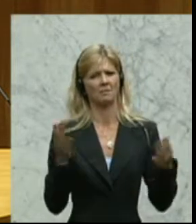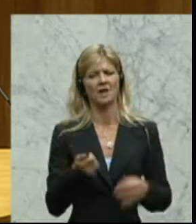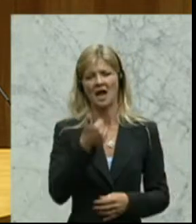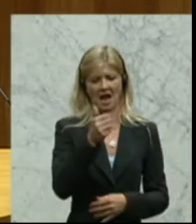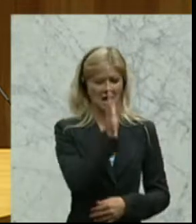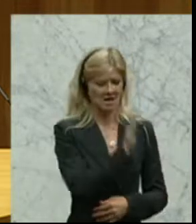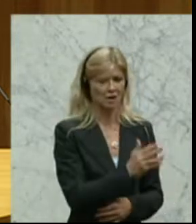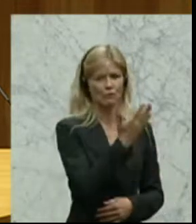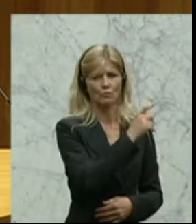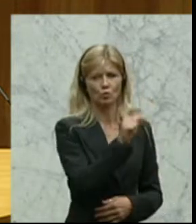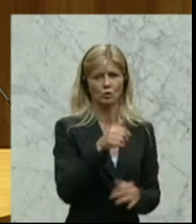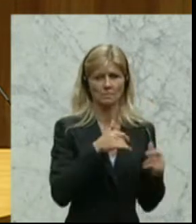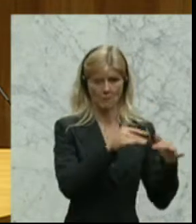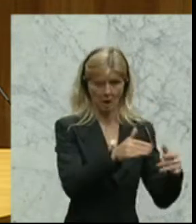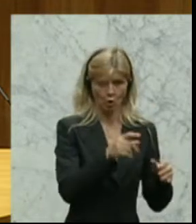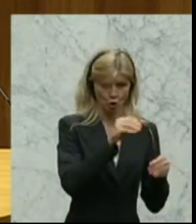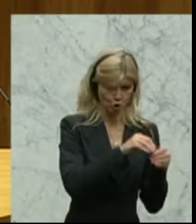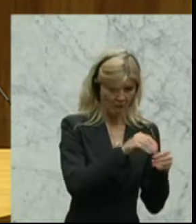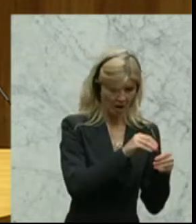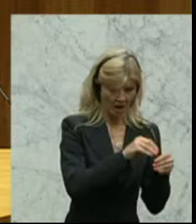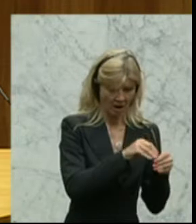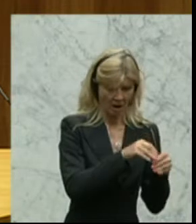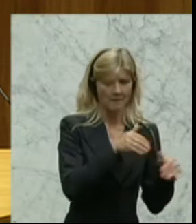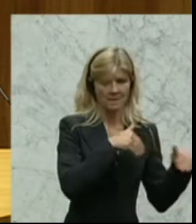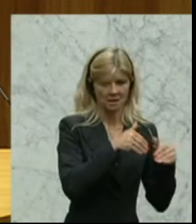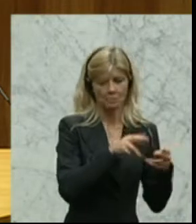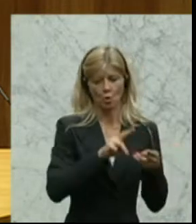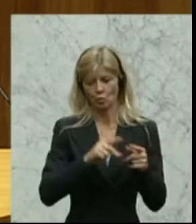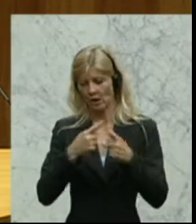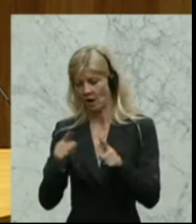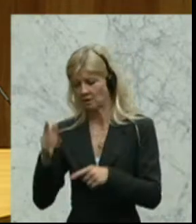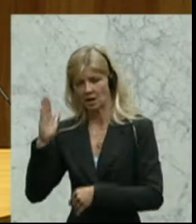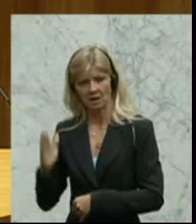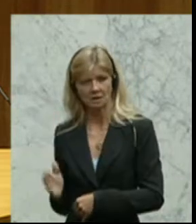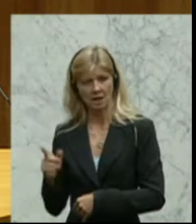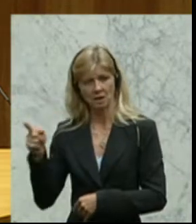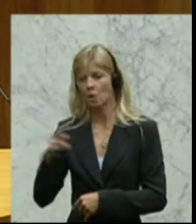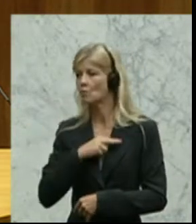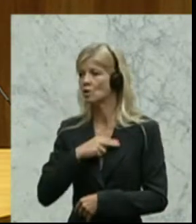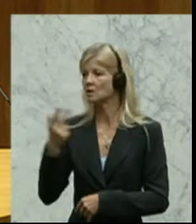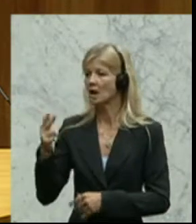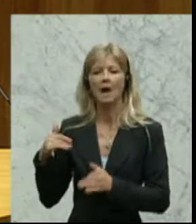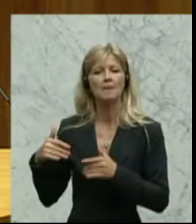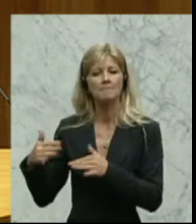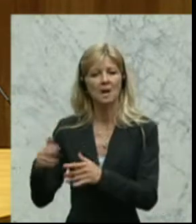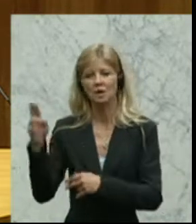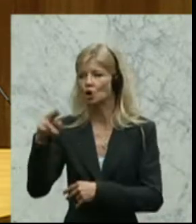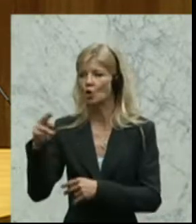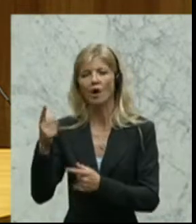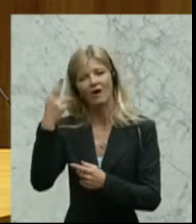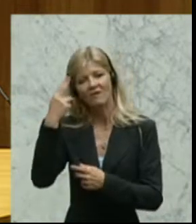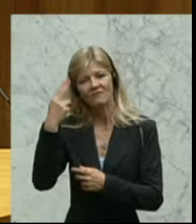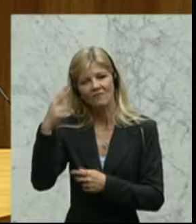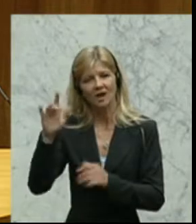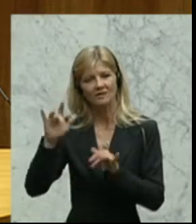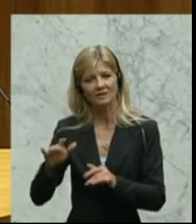Ermessensausgaben der Ministerien und andererseits nehmen sie dem Bürger im Gegenzug 3 Milliarden Euro durch die kalte Progression bei der Lohnsteuer weg. Das ist alles,